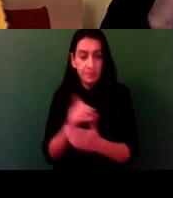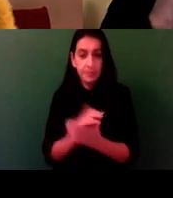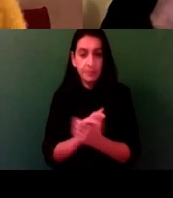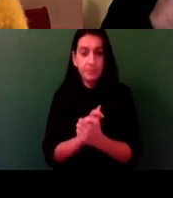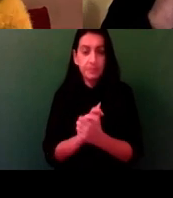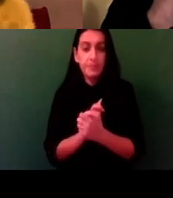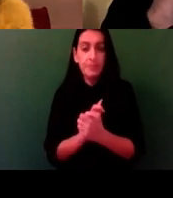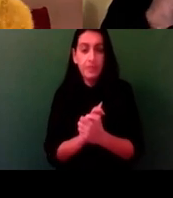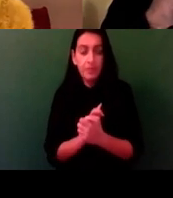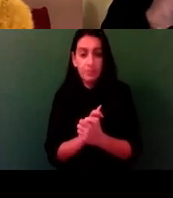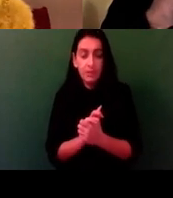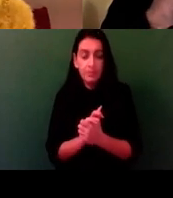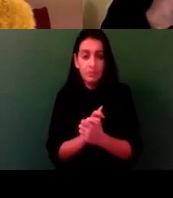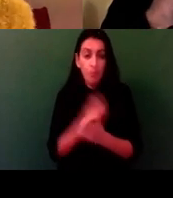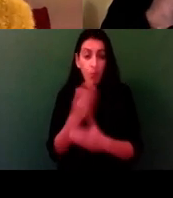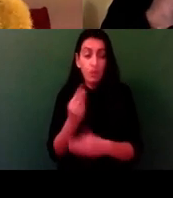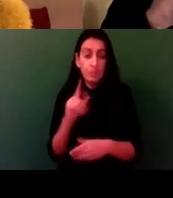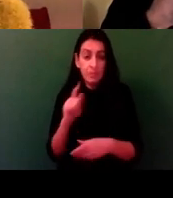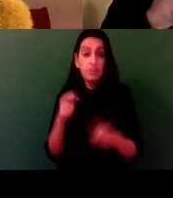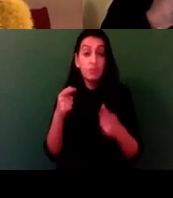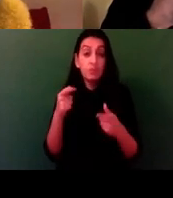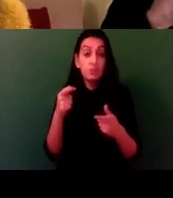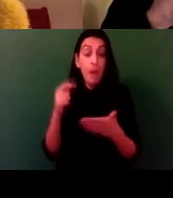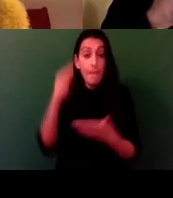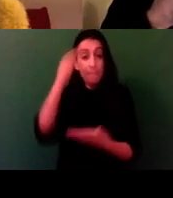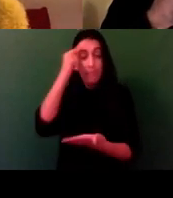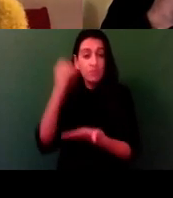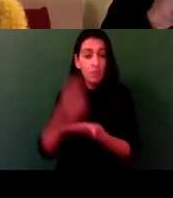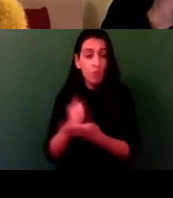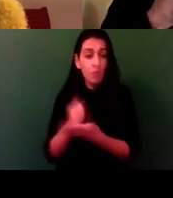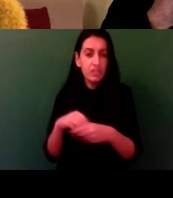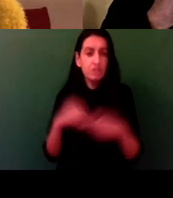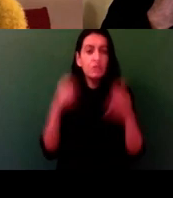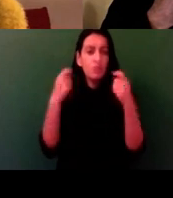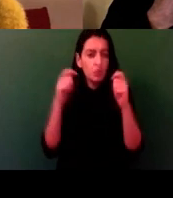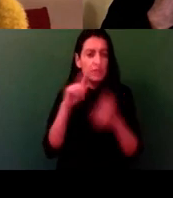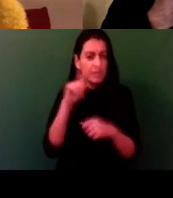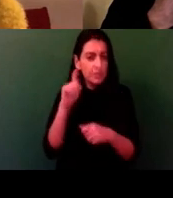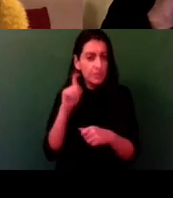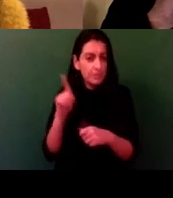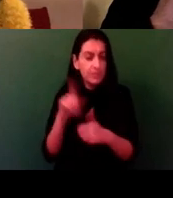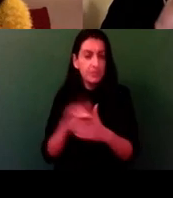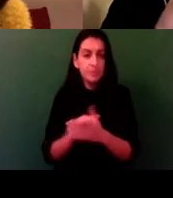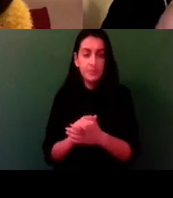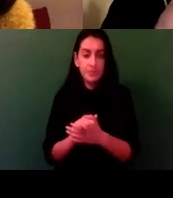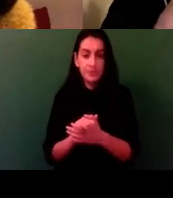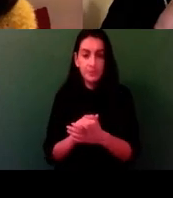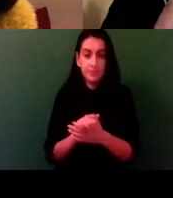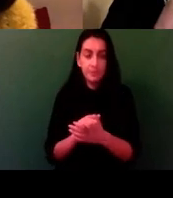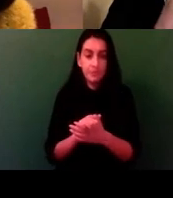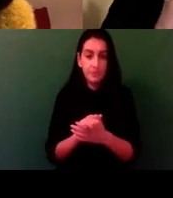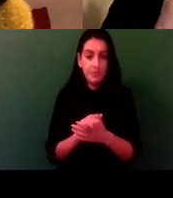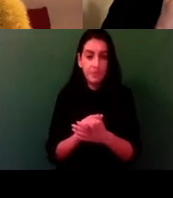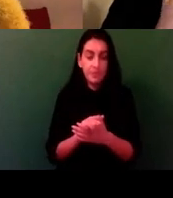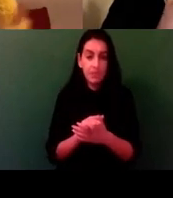Ki bir dönemin tartışmaları içinde de bu çok vardı. Yarışmalar artık yapılmıyor. Yarışma olsa keşke